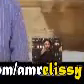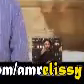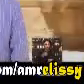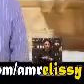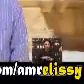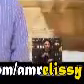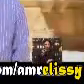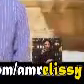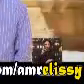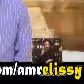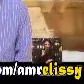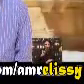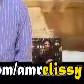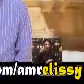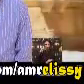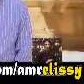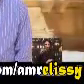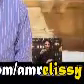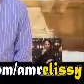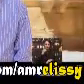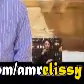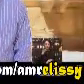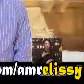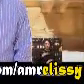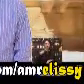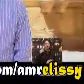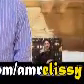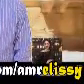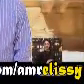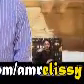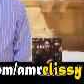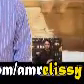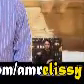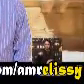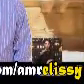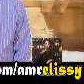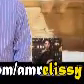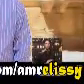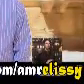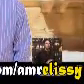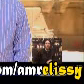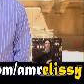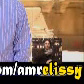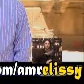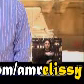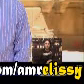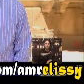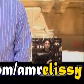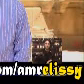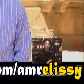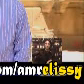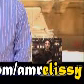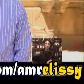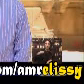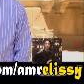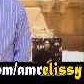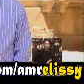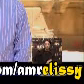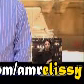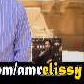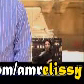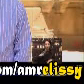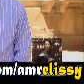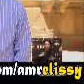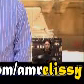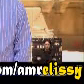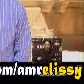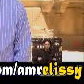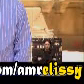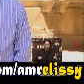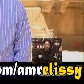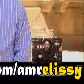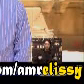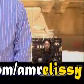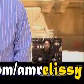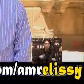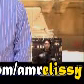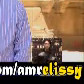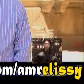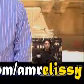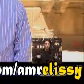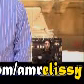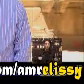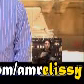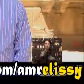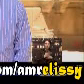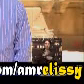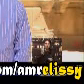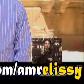محمد محمود شاب عنده 22 سنة من البحيرة، اتولد قزم، اتجوز وعنده بنتين، كان نفسه في كرسي متحرك علشان يقدر يخرج ويشتغل